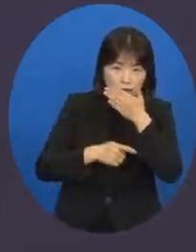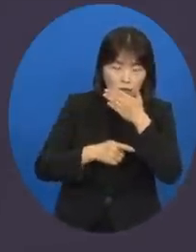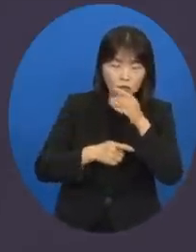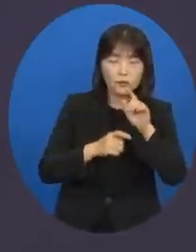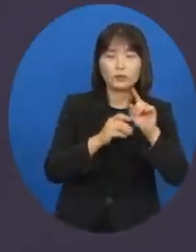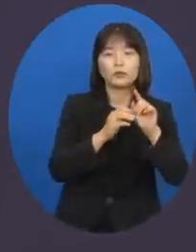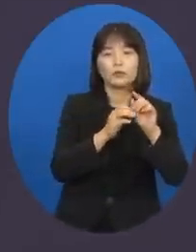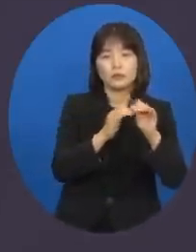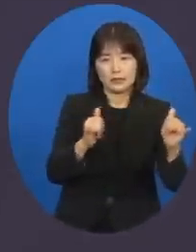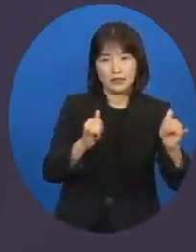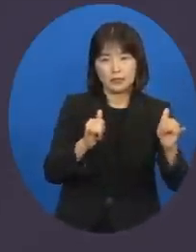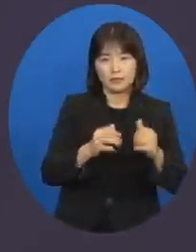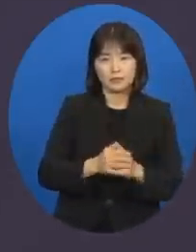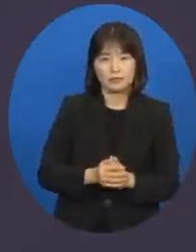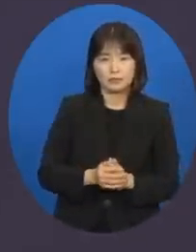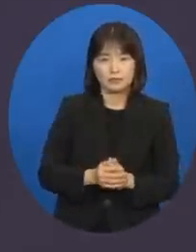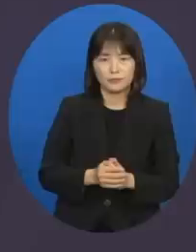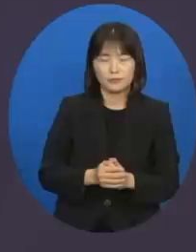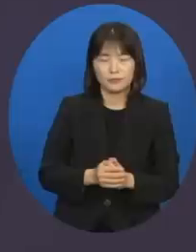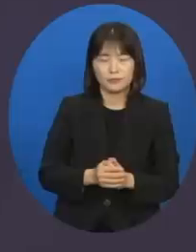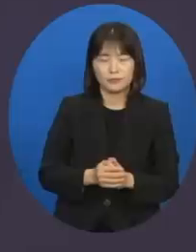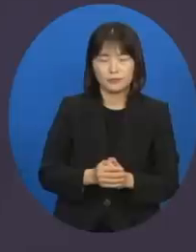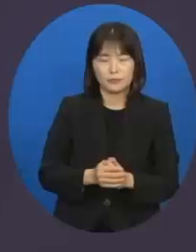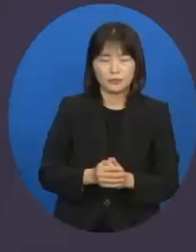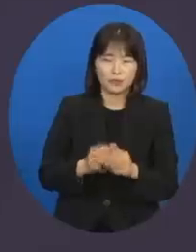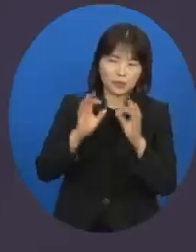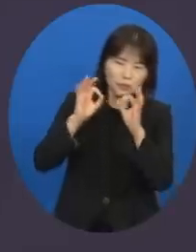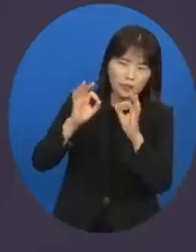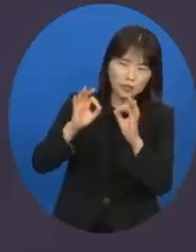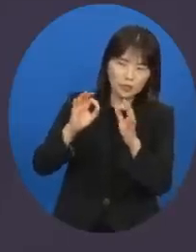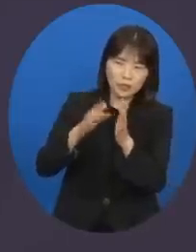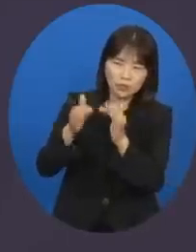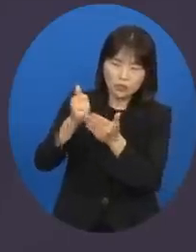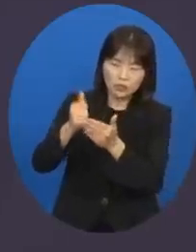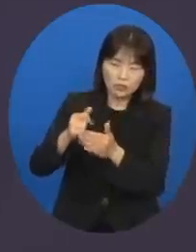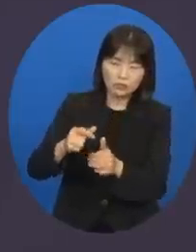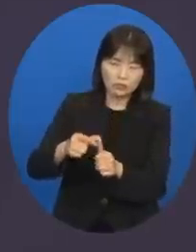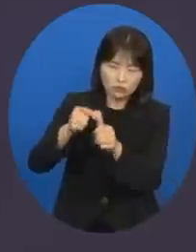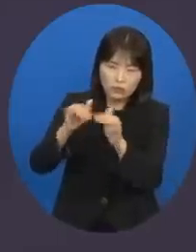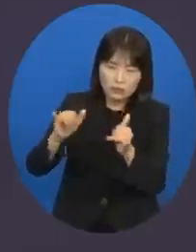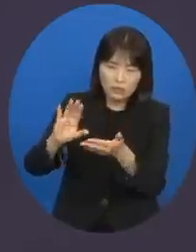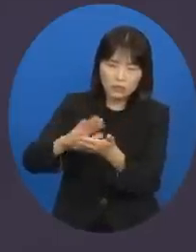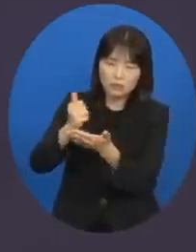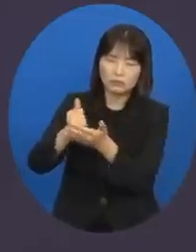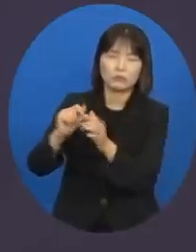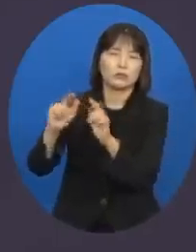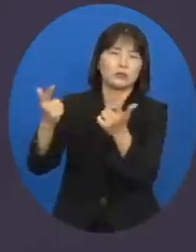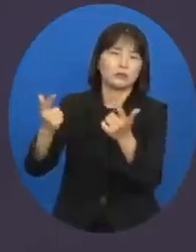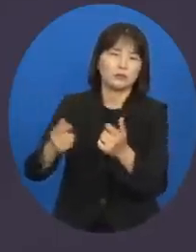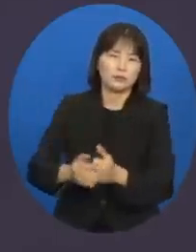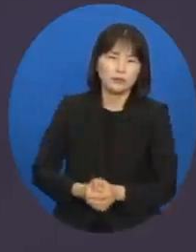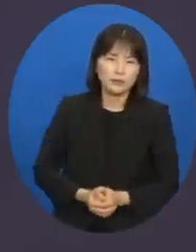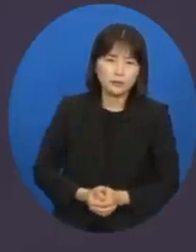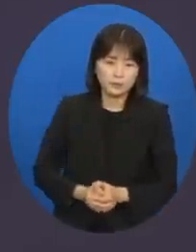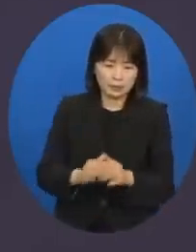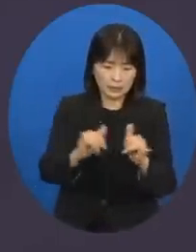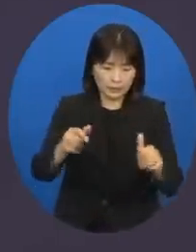있는 예수님은 구원자가 아닙니다. 그리스도가 전혀 아닙니다. 사람들을 살려야 할